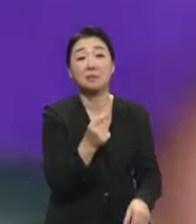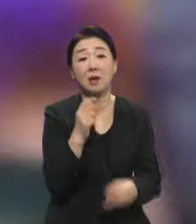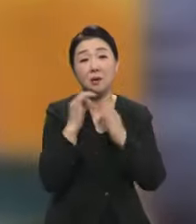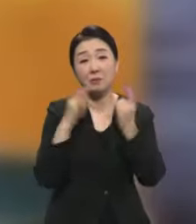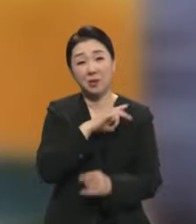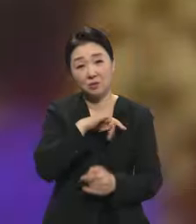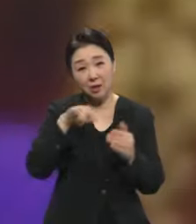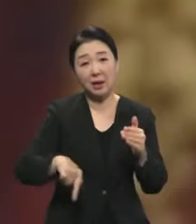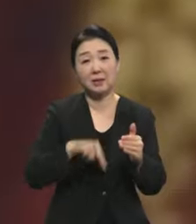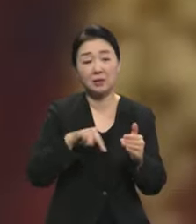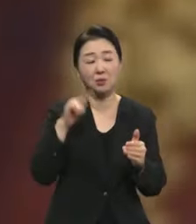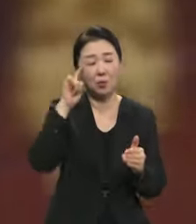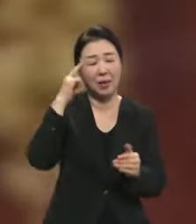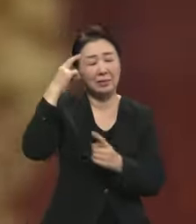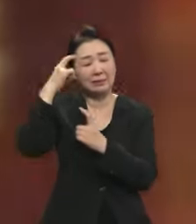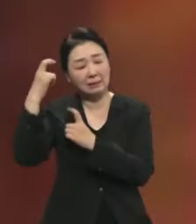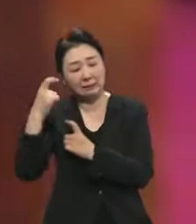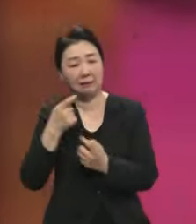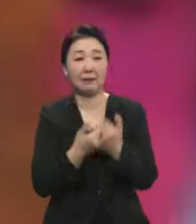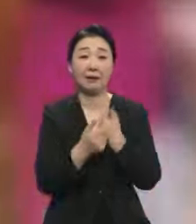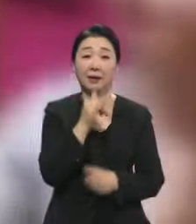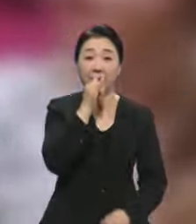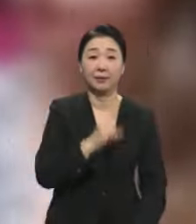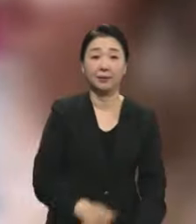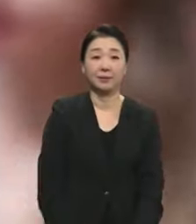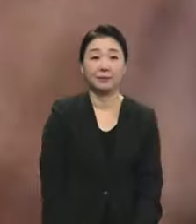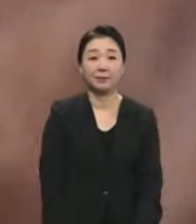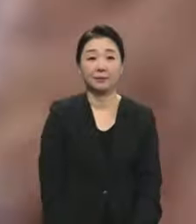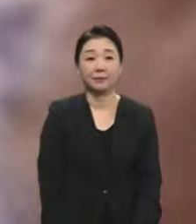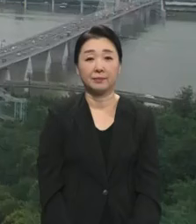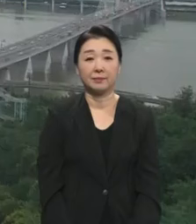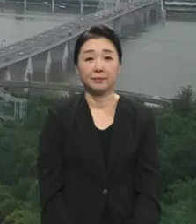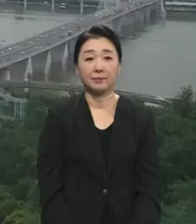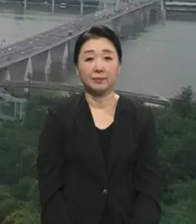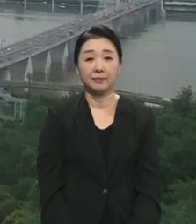의회 안에서도 이념 갈등이 거세지고 있습니다.